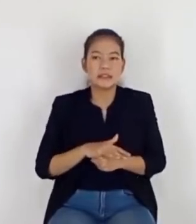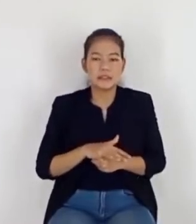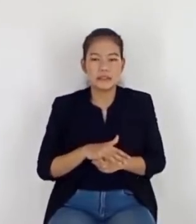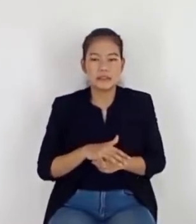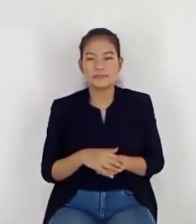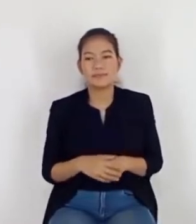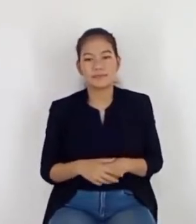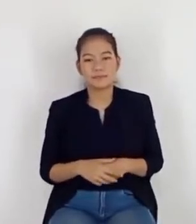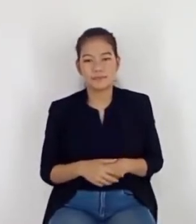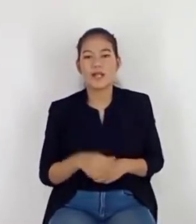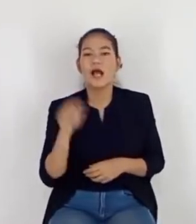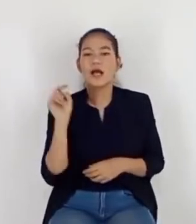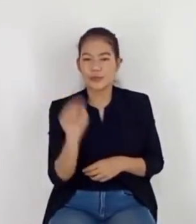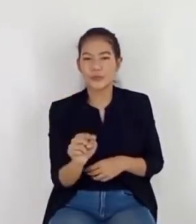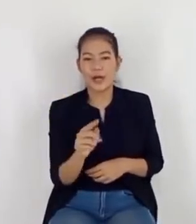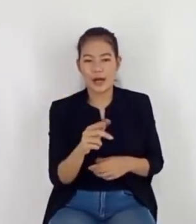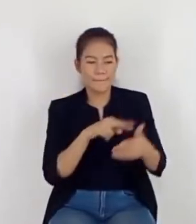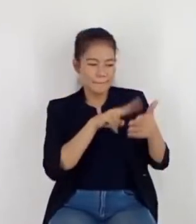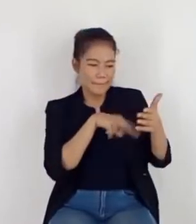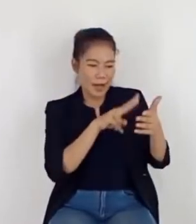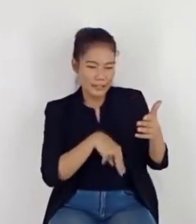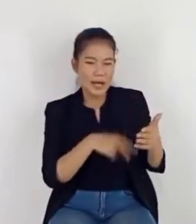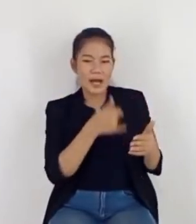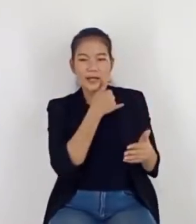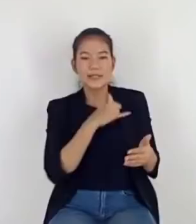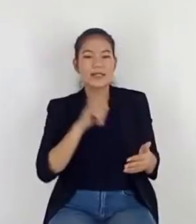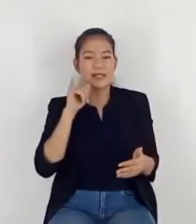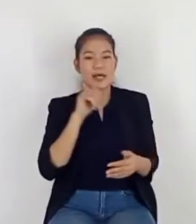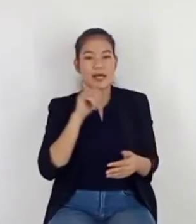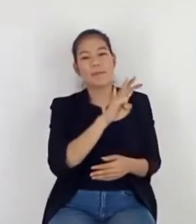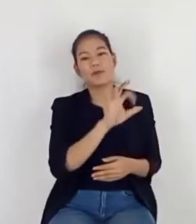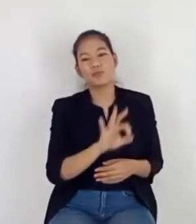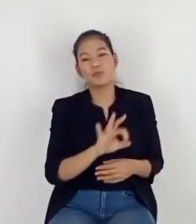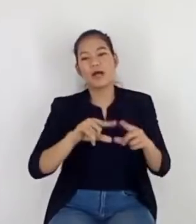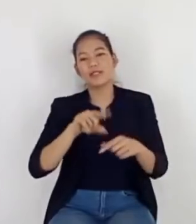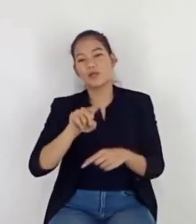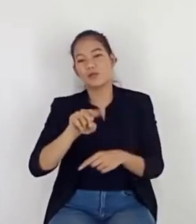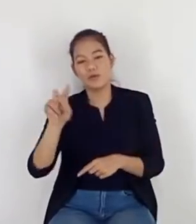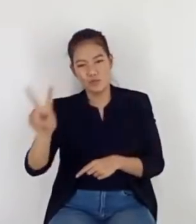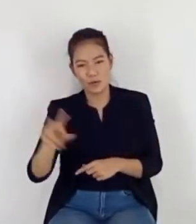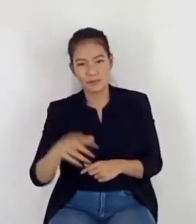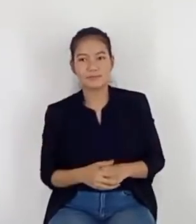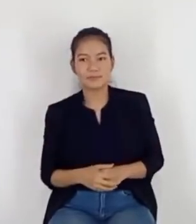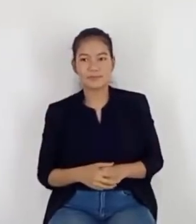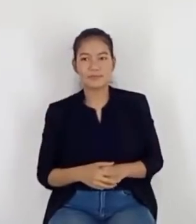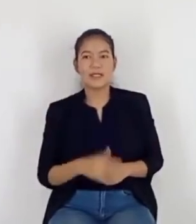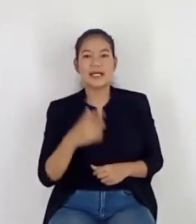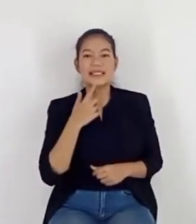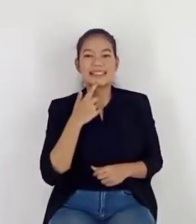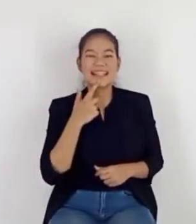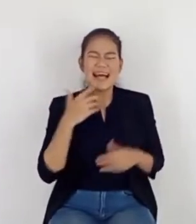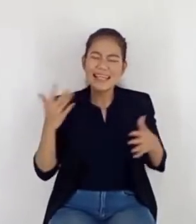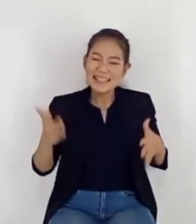perbudakan. Itulah yang kita baca dari Yesaya pasal 40 ayat 1 dan 2 tadi.